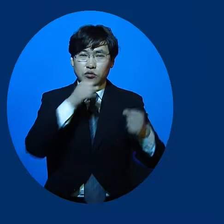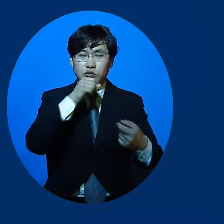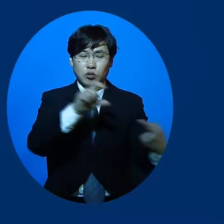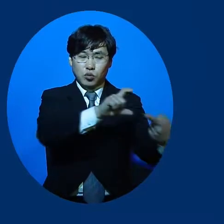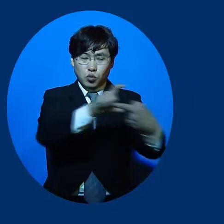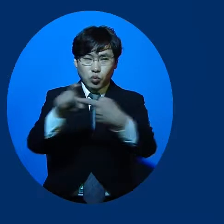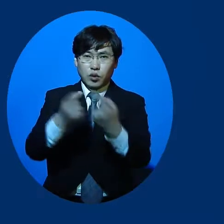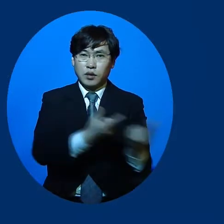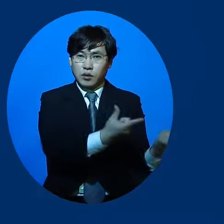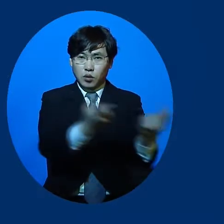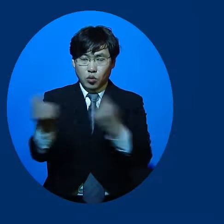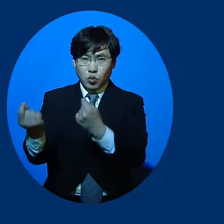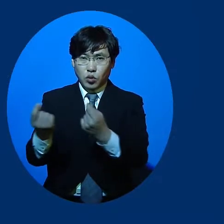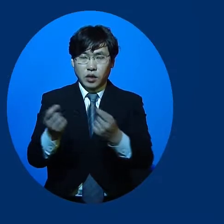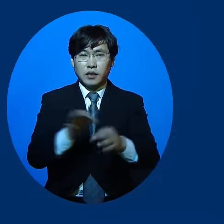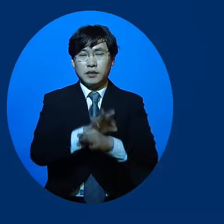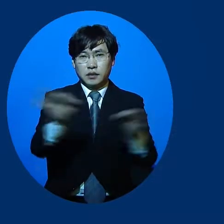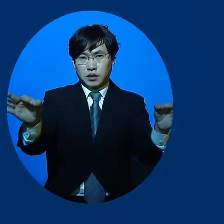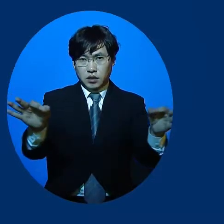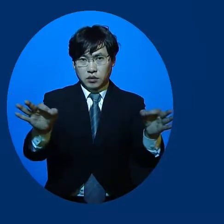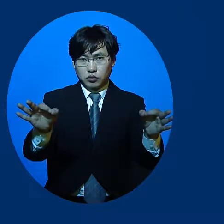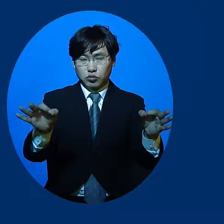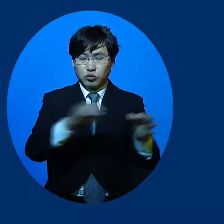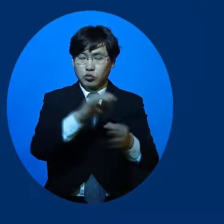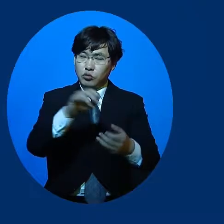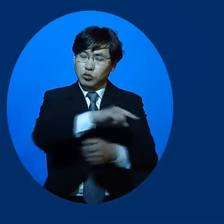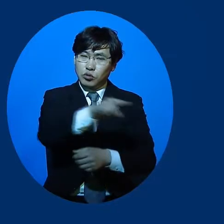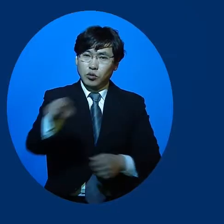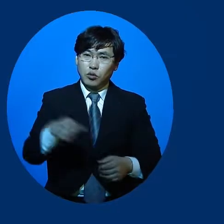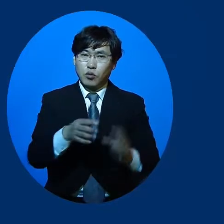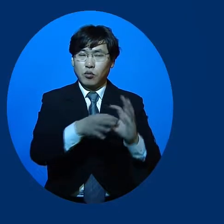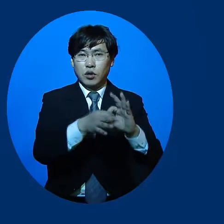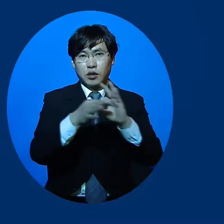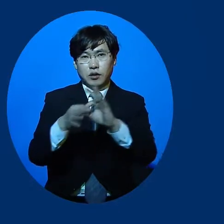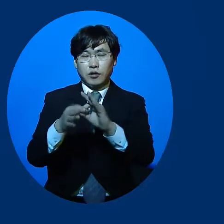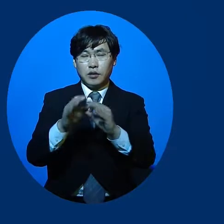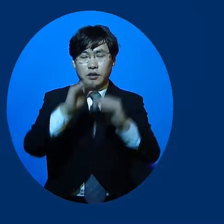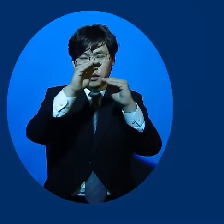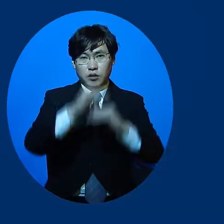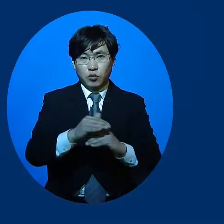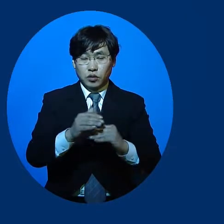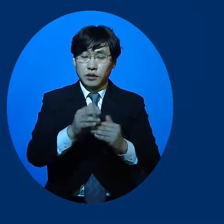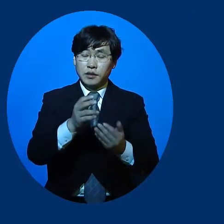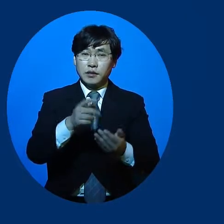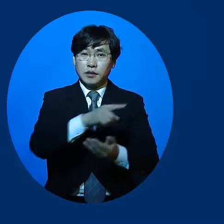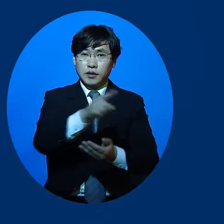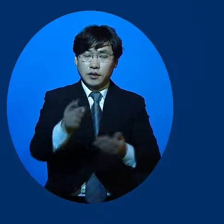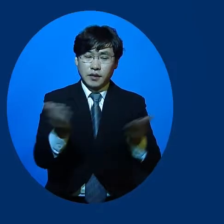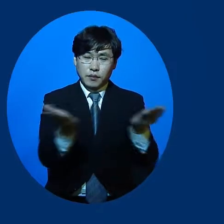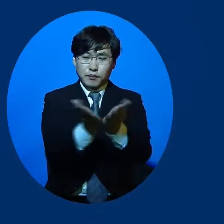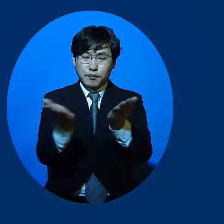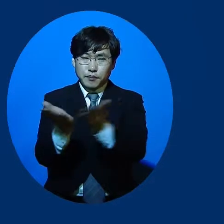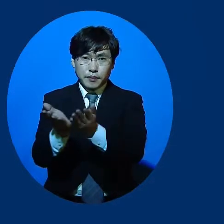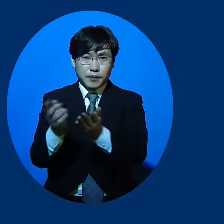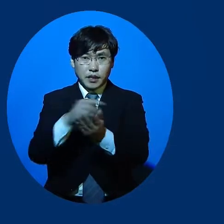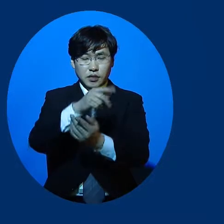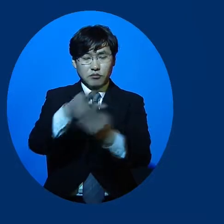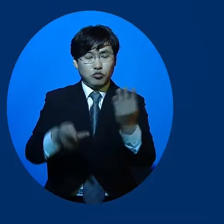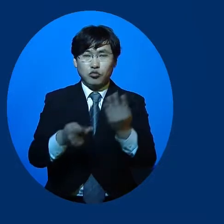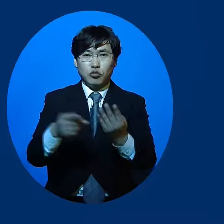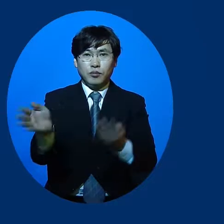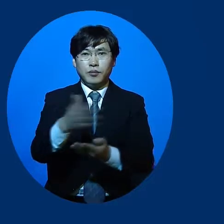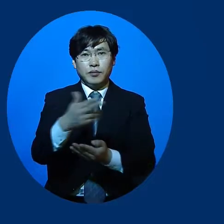배분하거나 교부 금액에 대한 제한 요건이 많아서 각 지자체 실정에 맞지 않게 운영되는